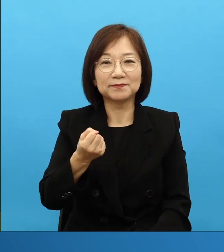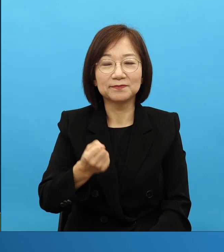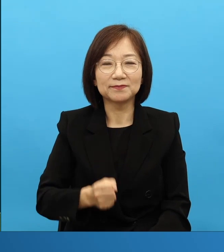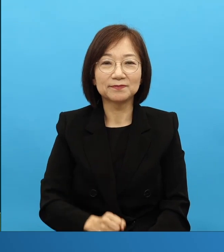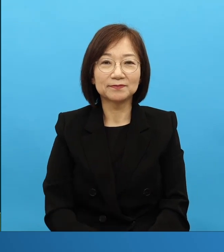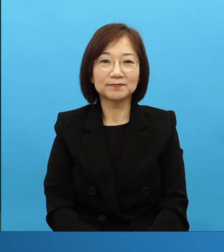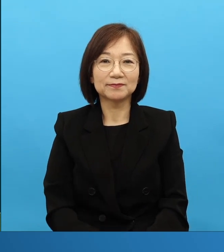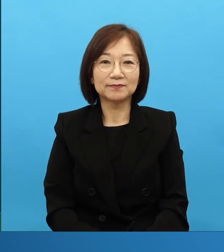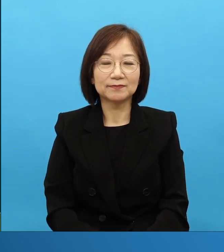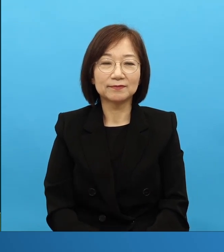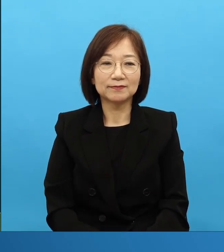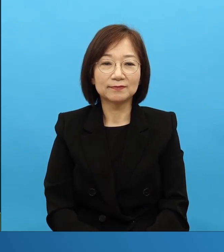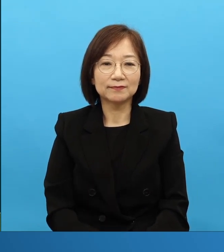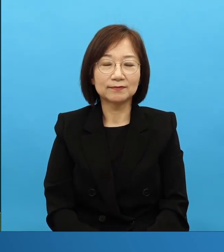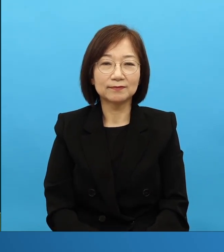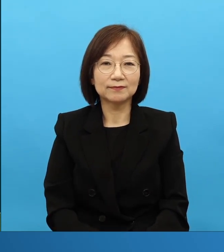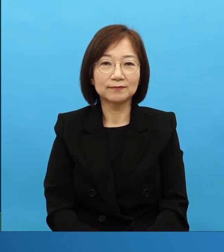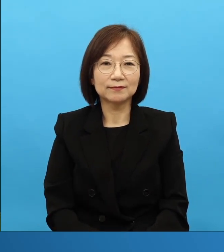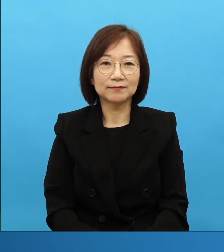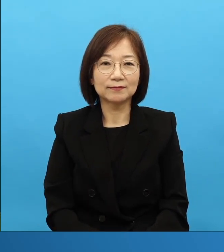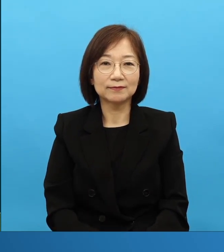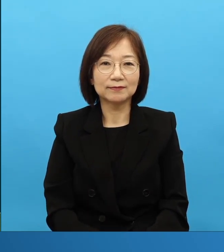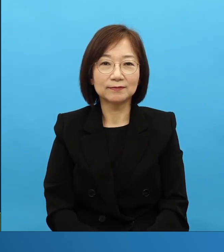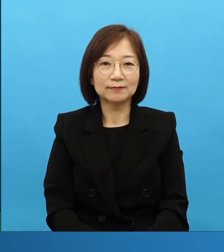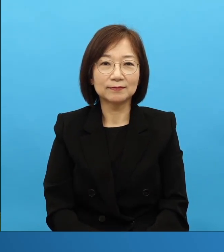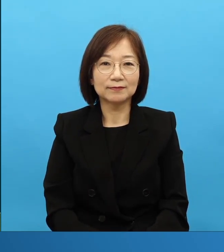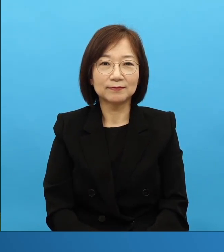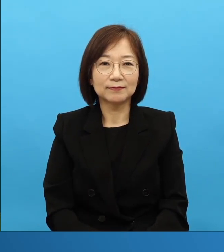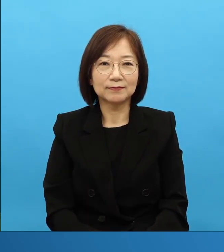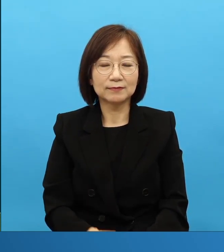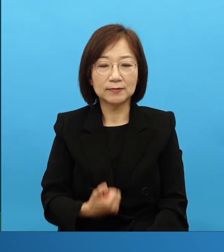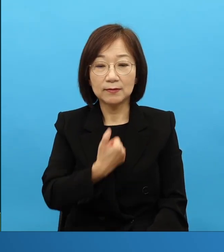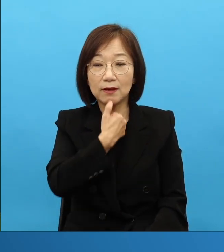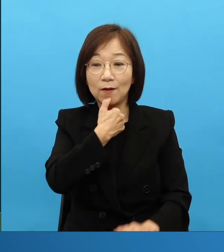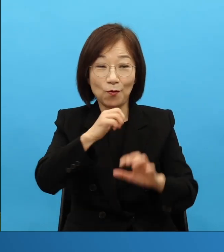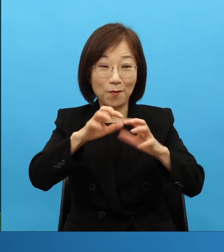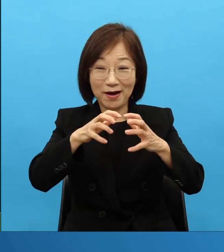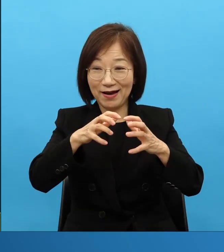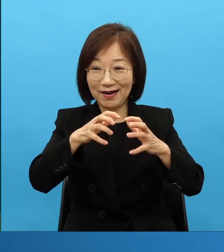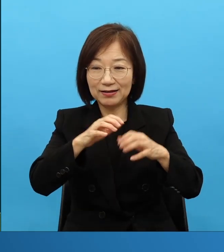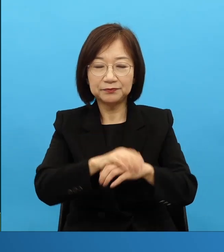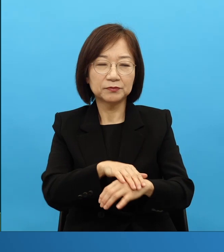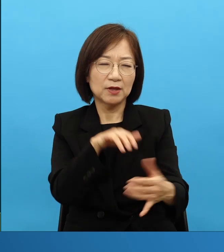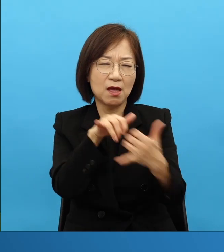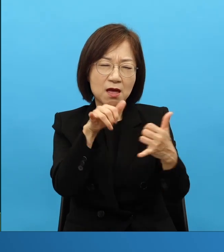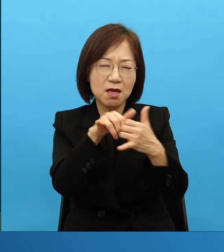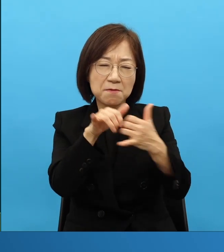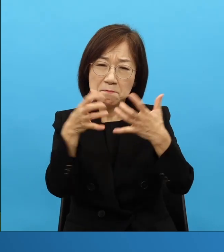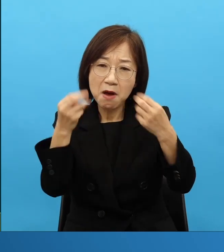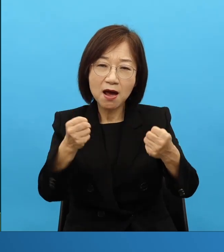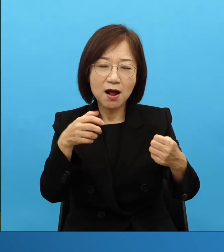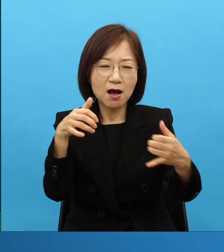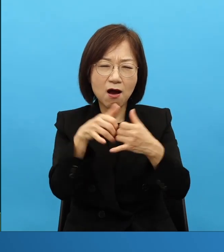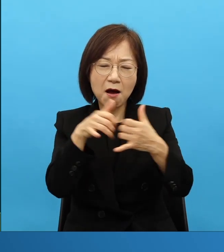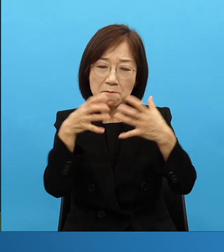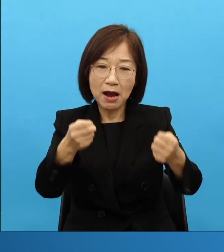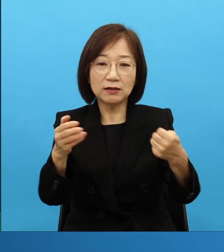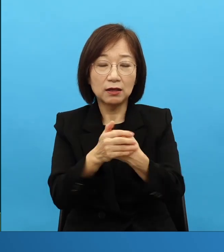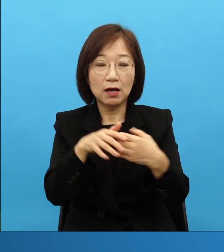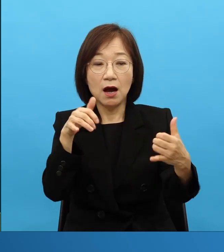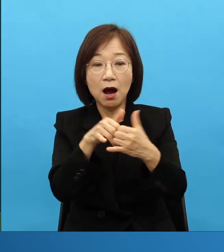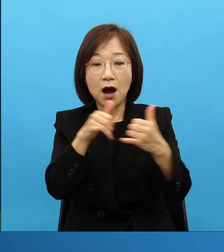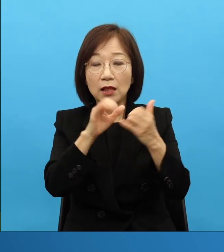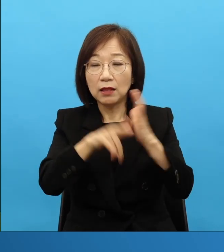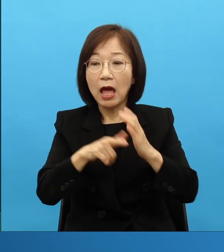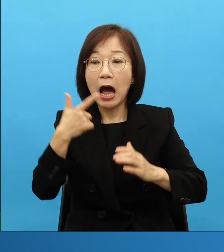심심하면 전쟁 일으키니까요. 아버지들이 전쟁터 갔다 죽고 안 와. So every time they're bored, they create a war. The fathers go out